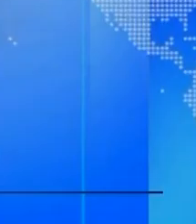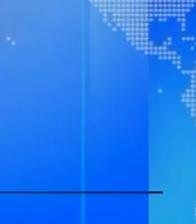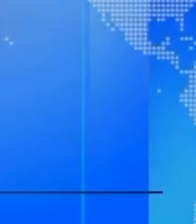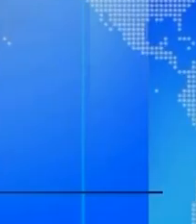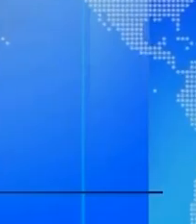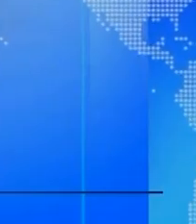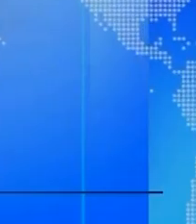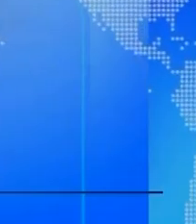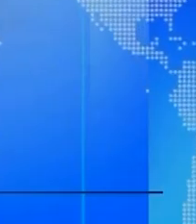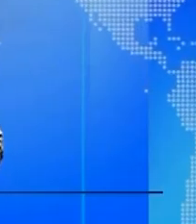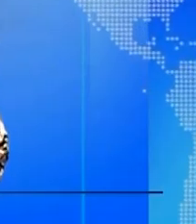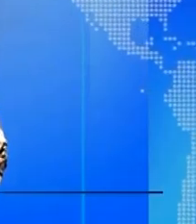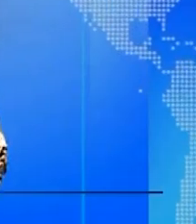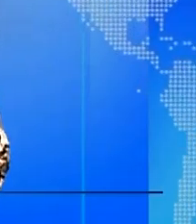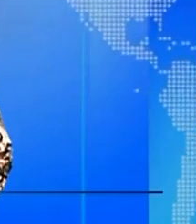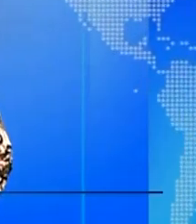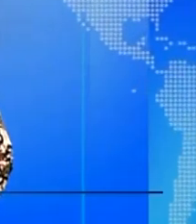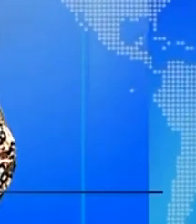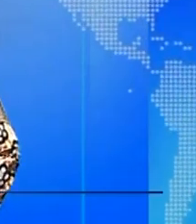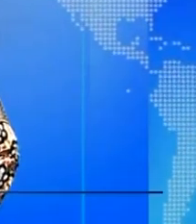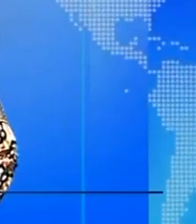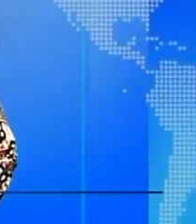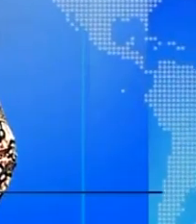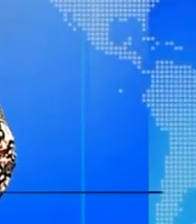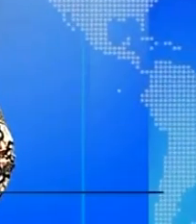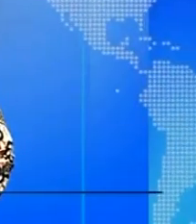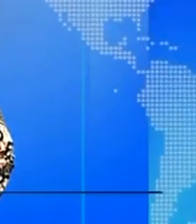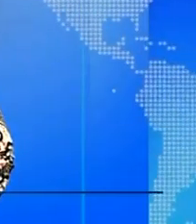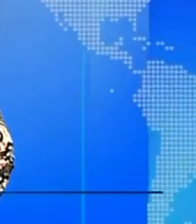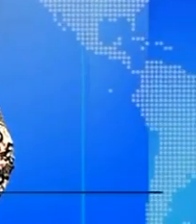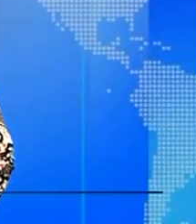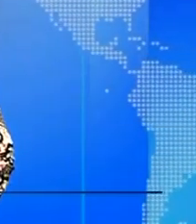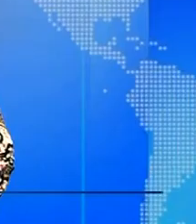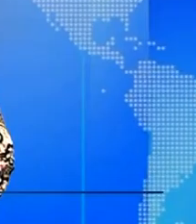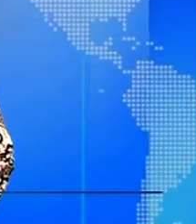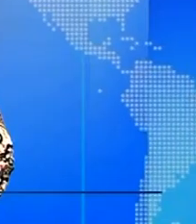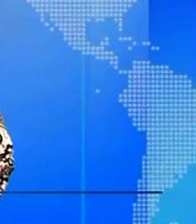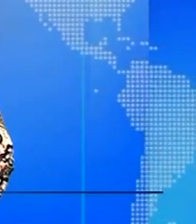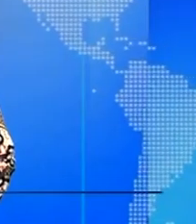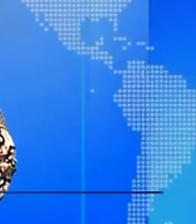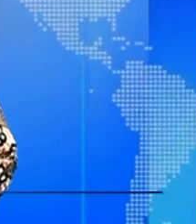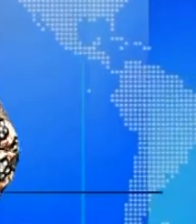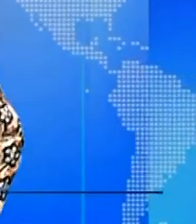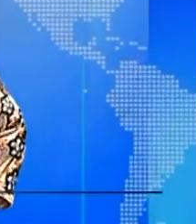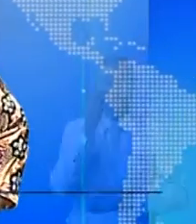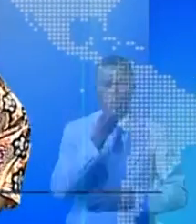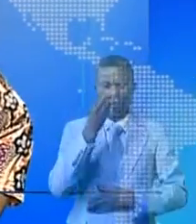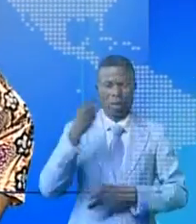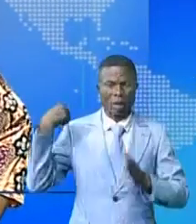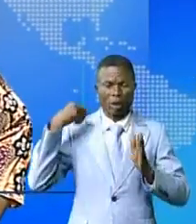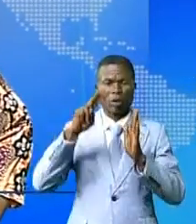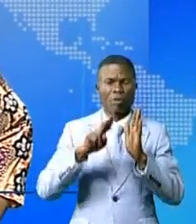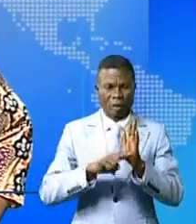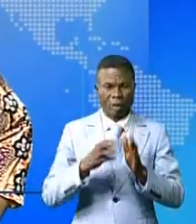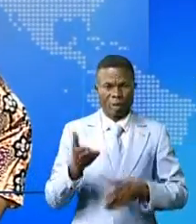l'ordre du jour. Les détails, vous l'aurez après ce journal avec le ministre de la Communication et des Médias, Patrick Muyaya,